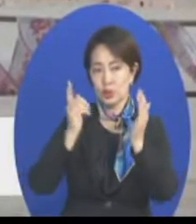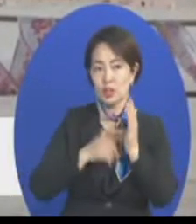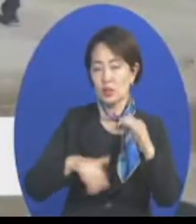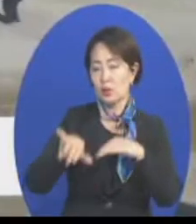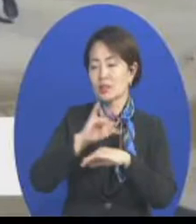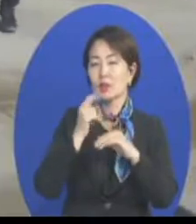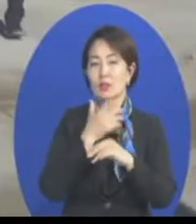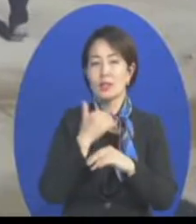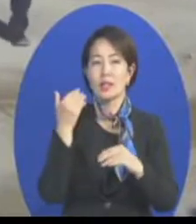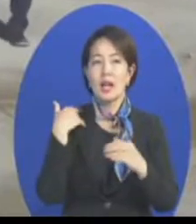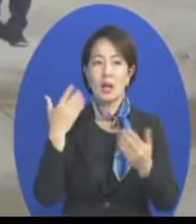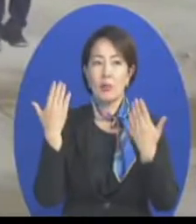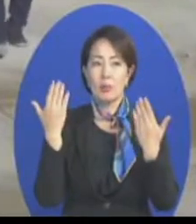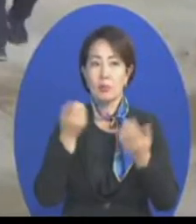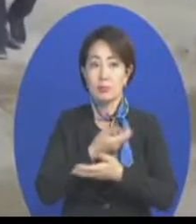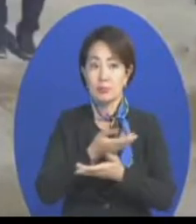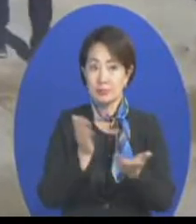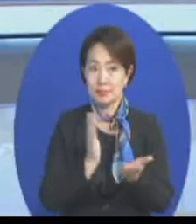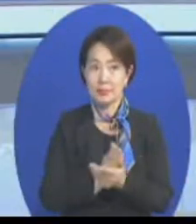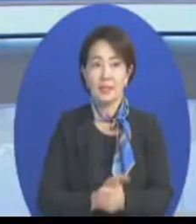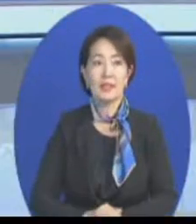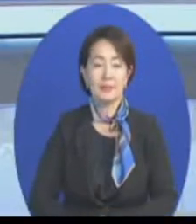орон нутгийнханд хэллээ.